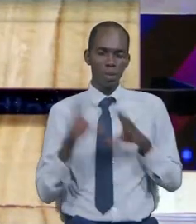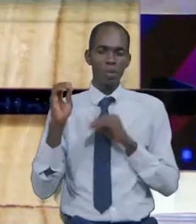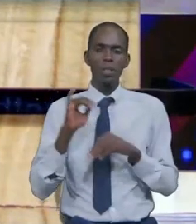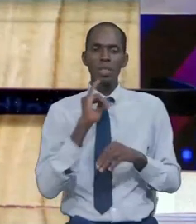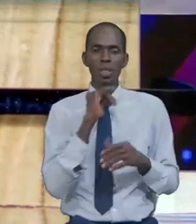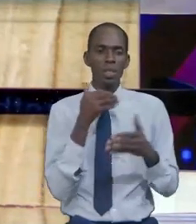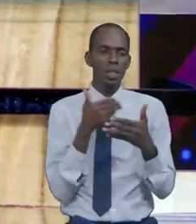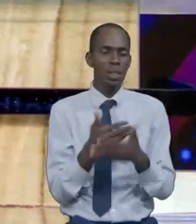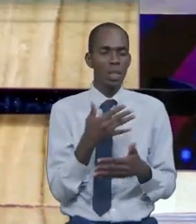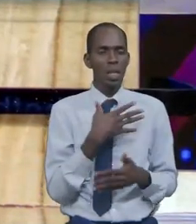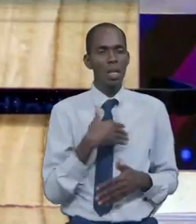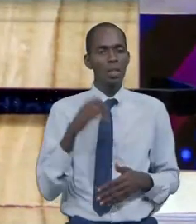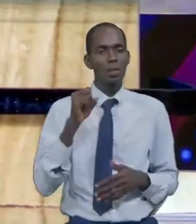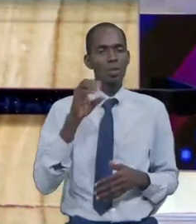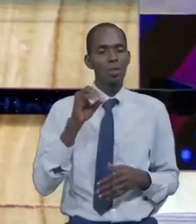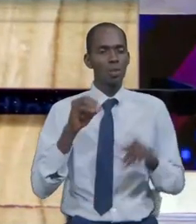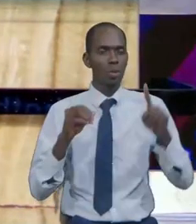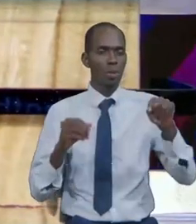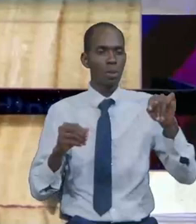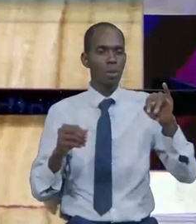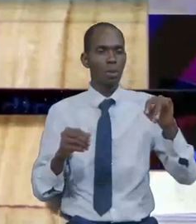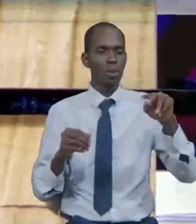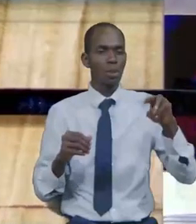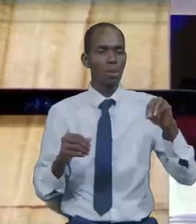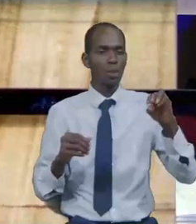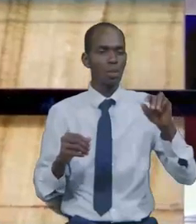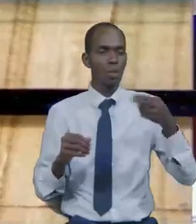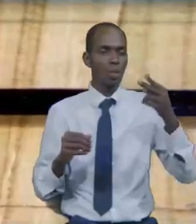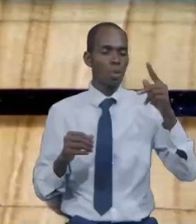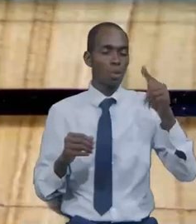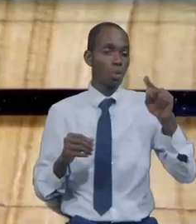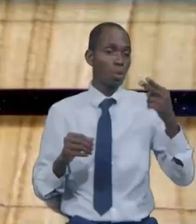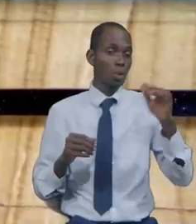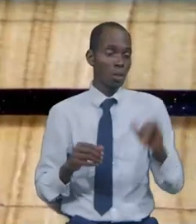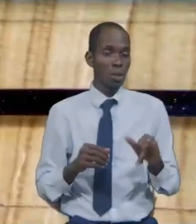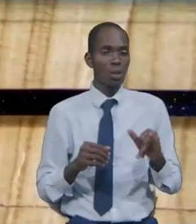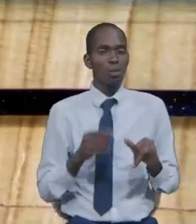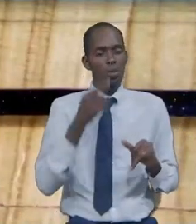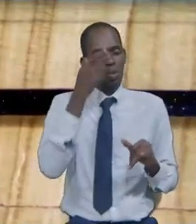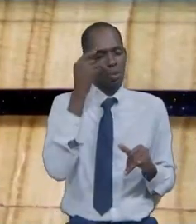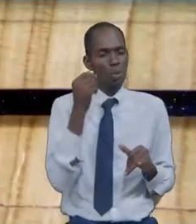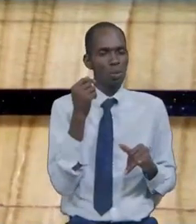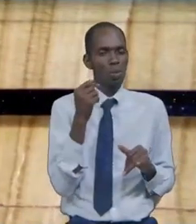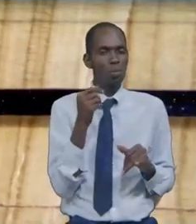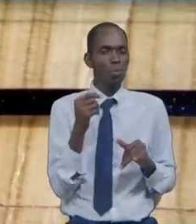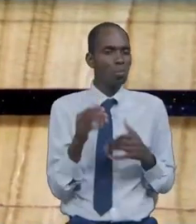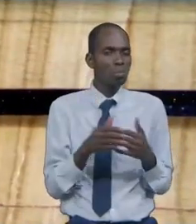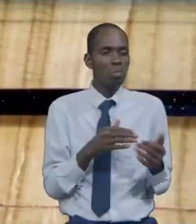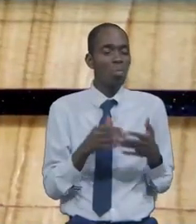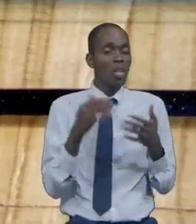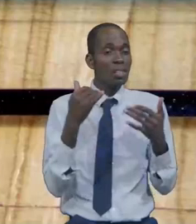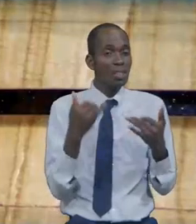Et Timothée, viens vite parce que si tu ne me vois pas, si tu ne viens pas vite.